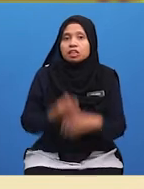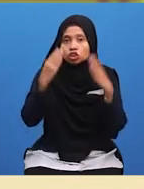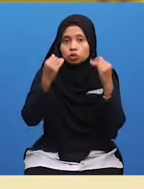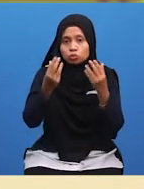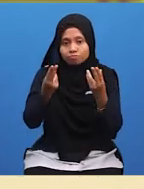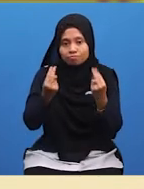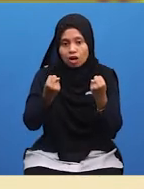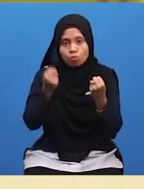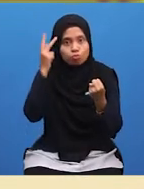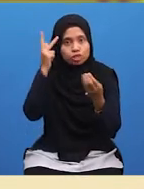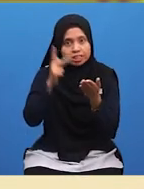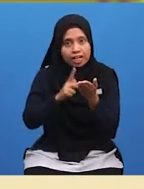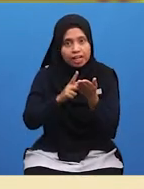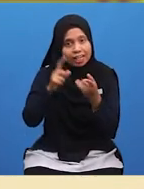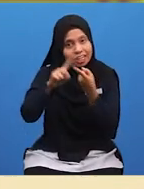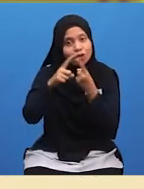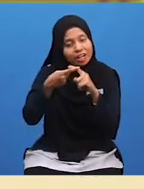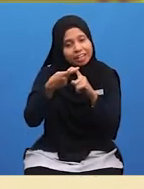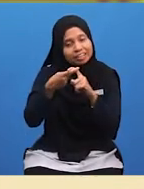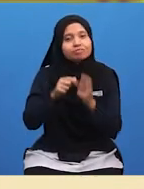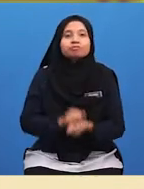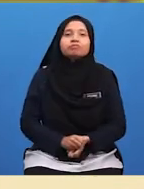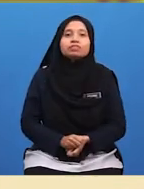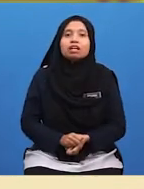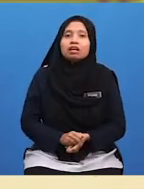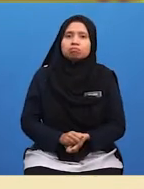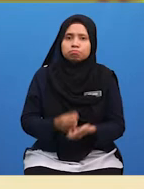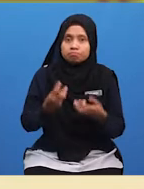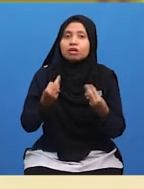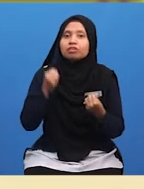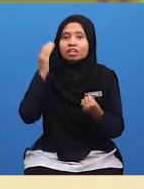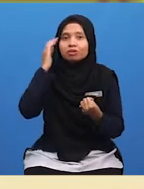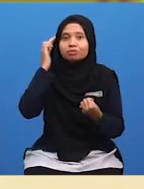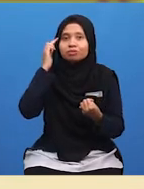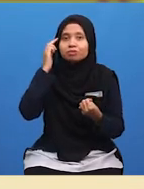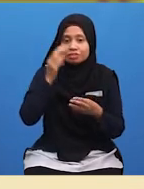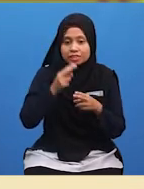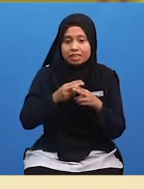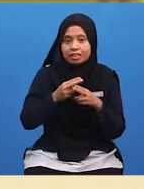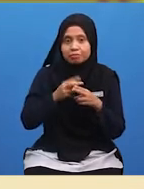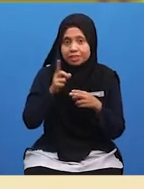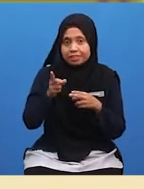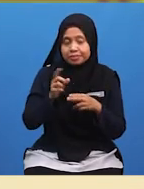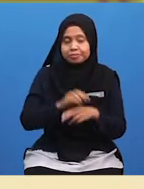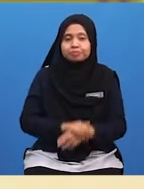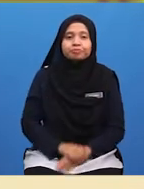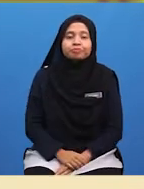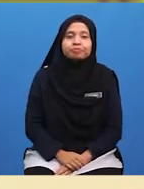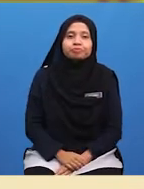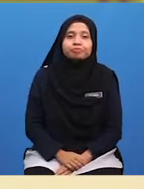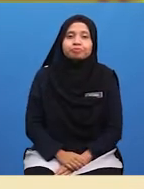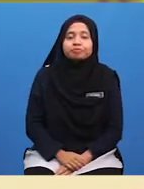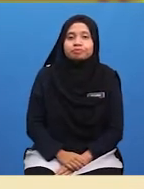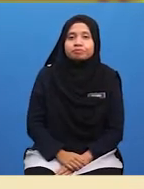hendak memperkenalkan kawan cikgu. Ingin tahu siapakah kawan yang akan bersama kita pada hari